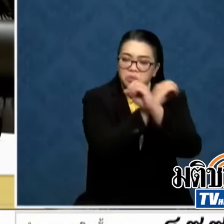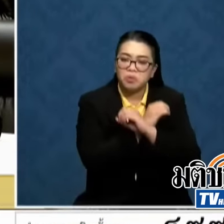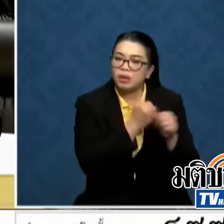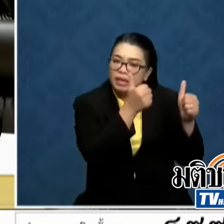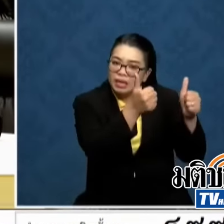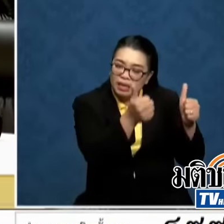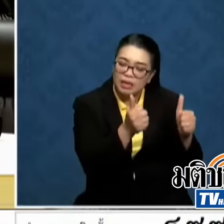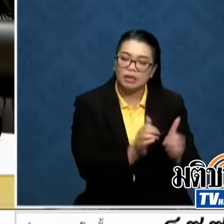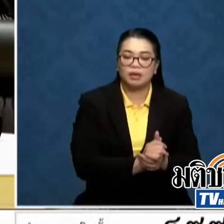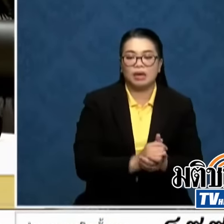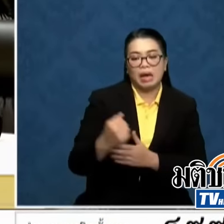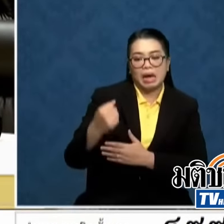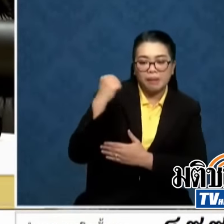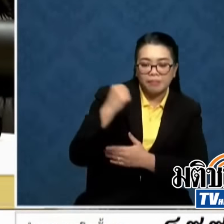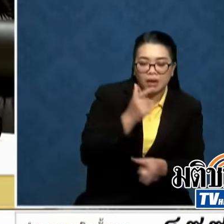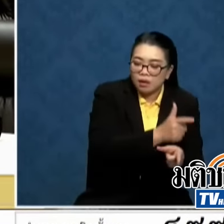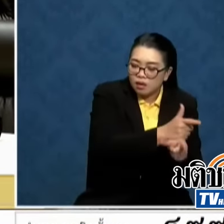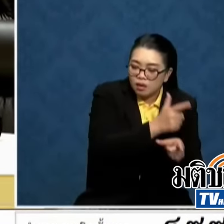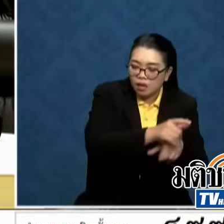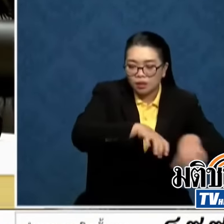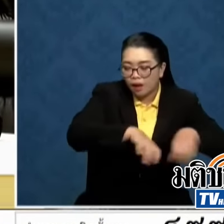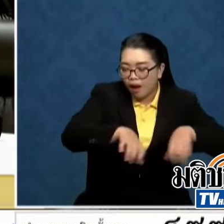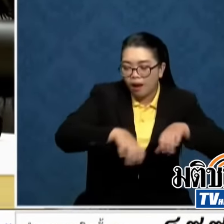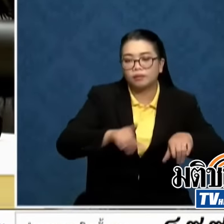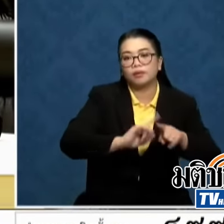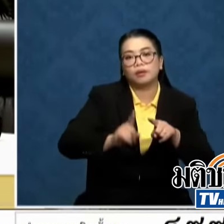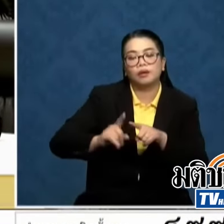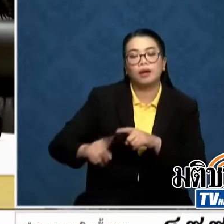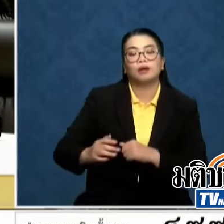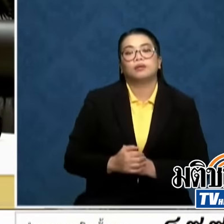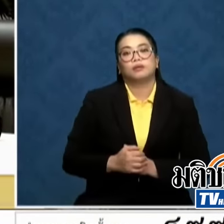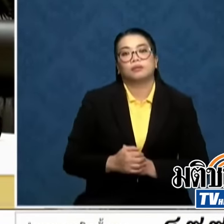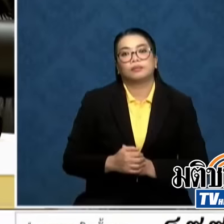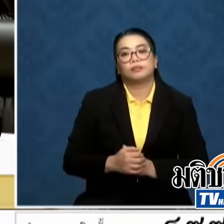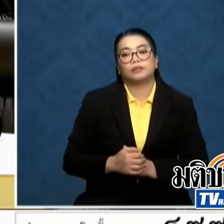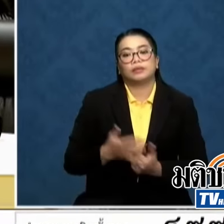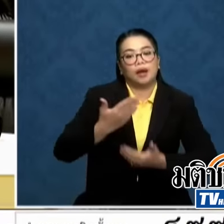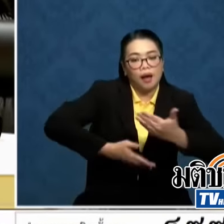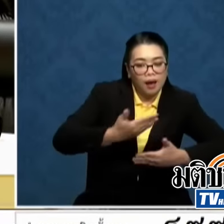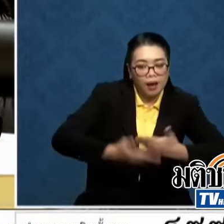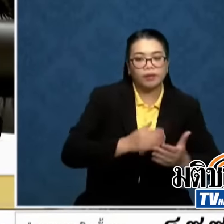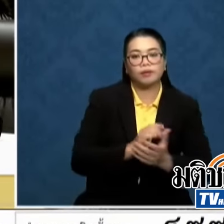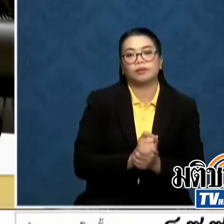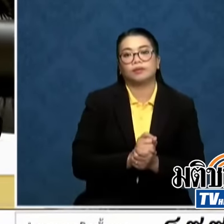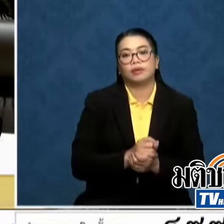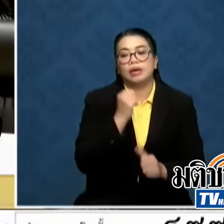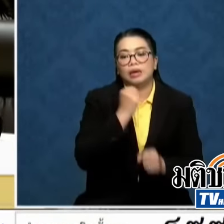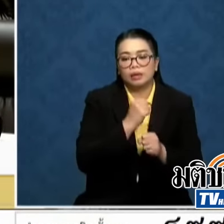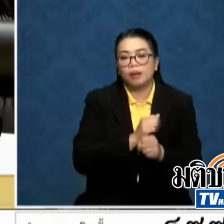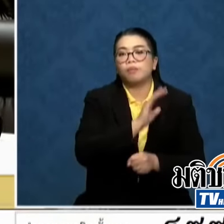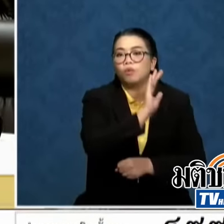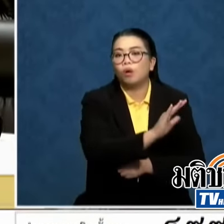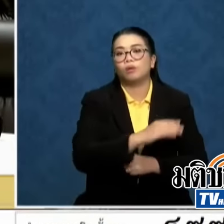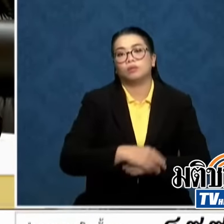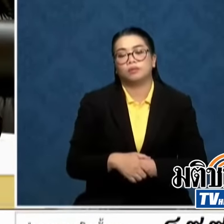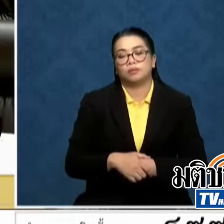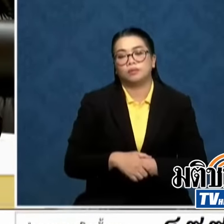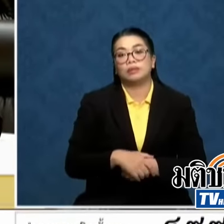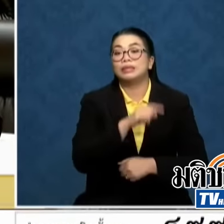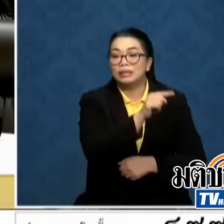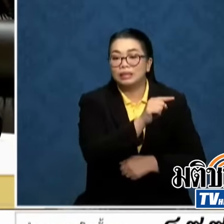ที่เขามีสัพพะกำลังในการดำเนินการที่จะสามารถจำหน่ายผลิตภัณฑ์ของเขาได้บ้างล่ะ